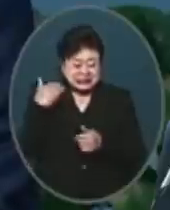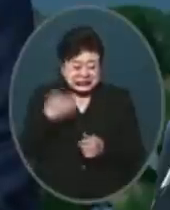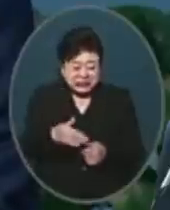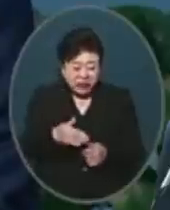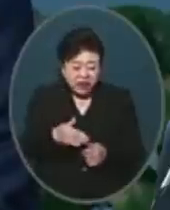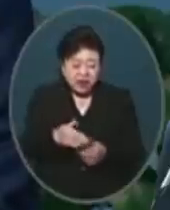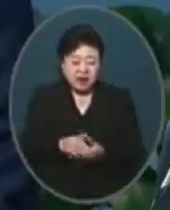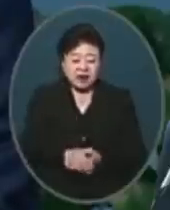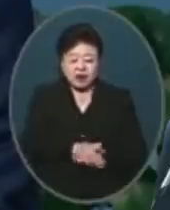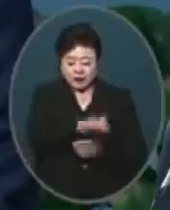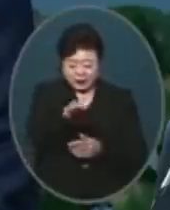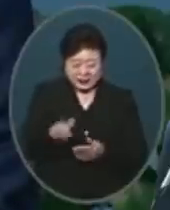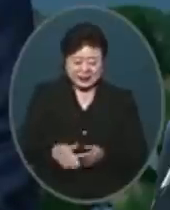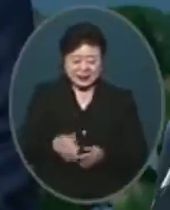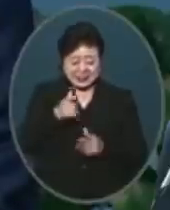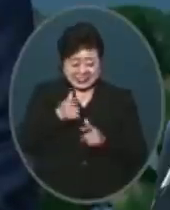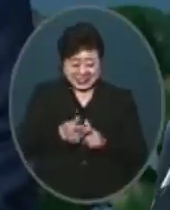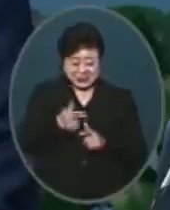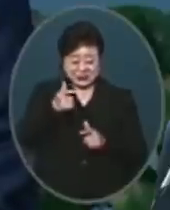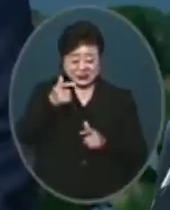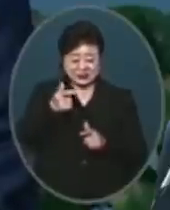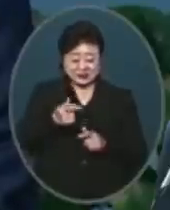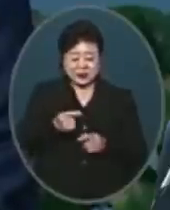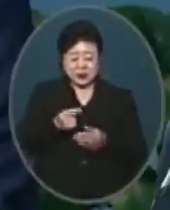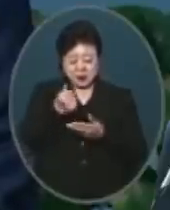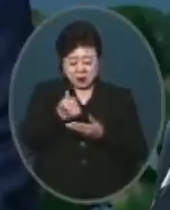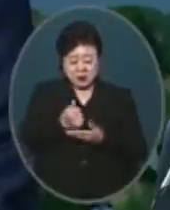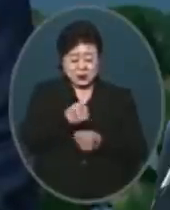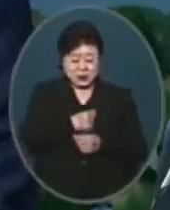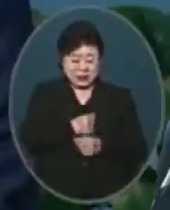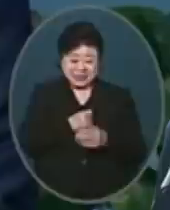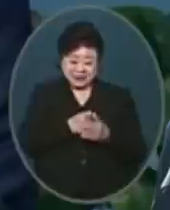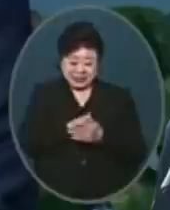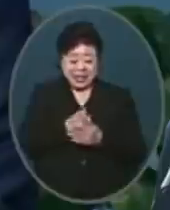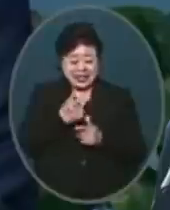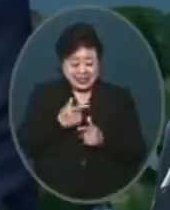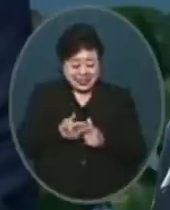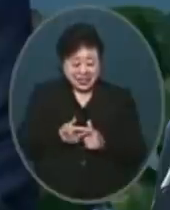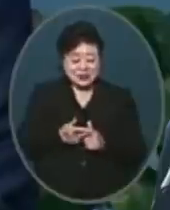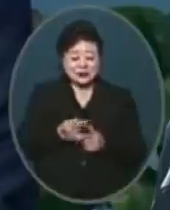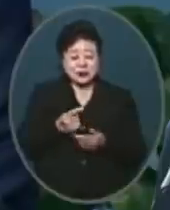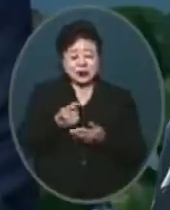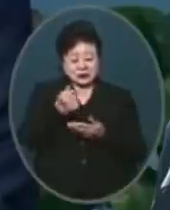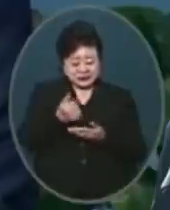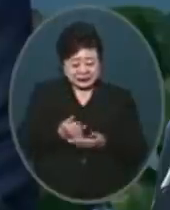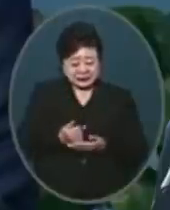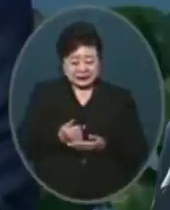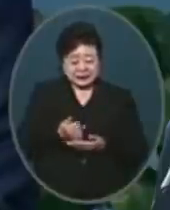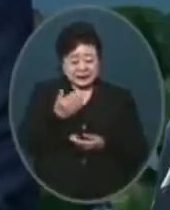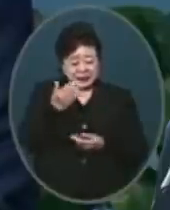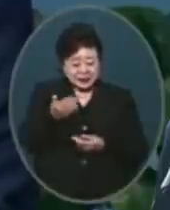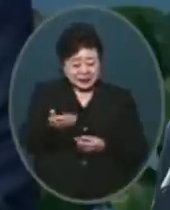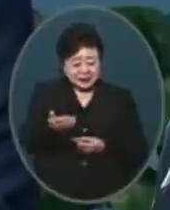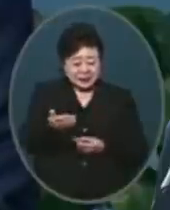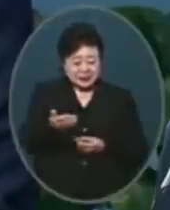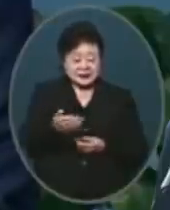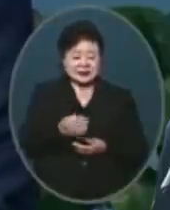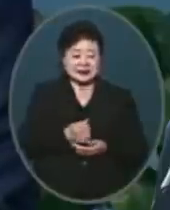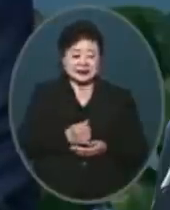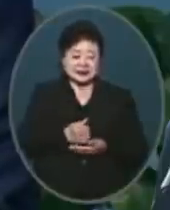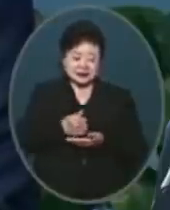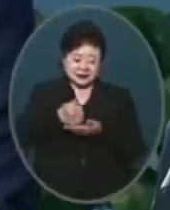치지만은 우리는 예수님을 모시고 있기 때문에 예수님을 모신 이